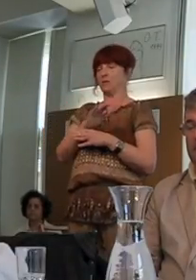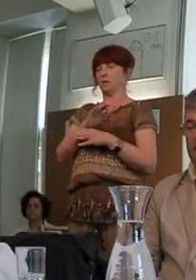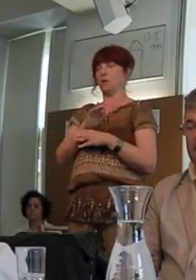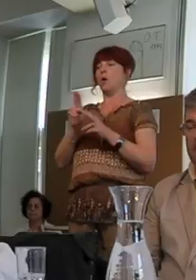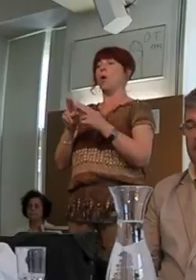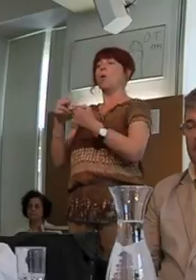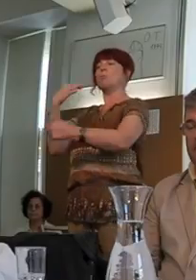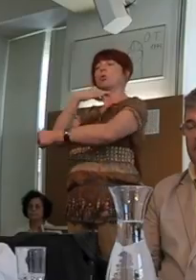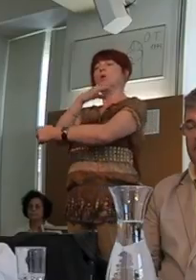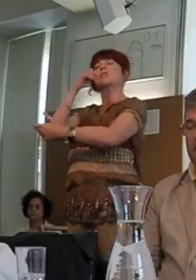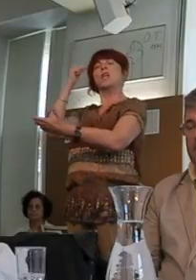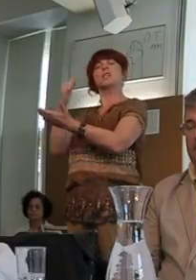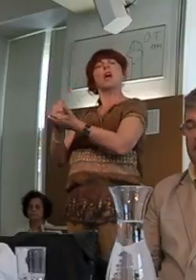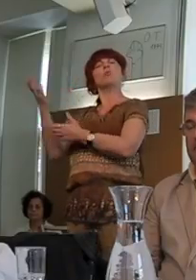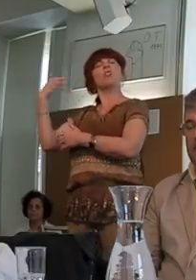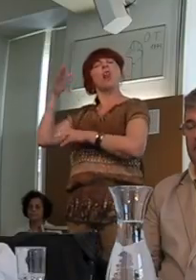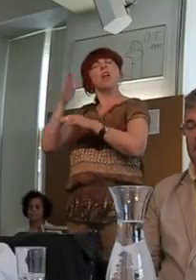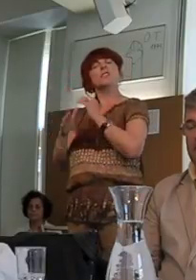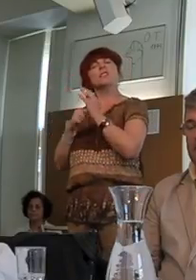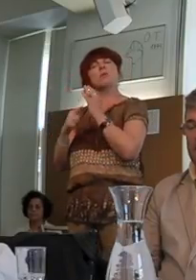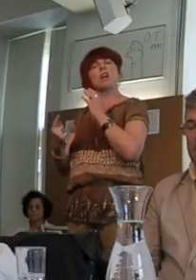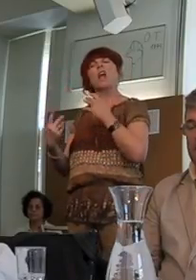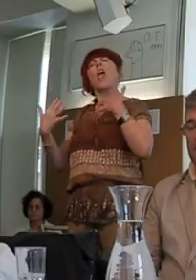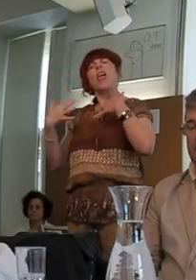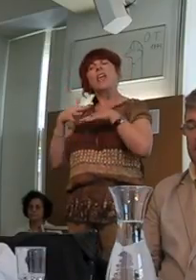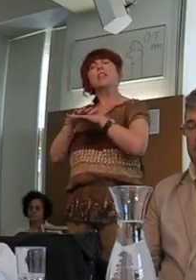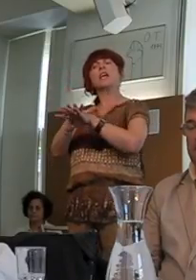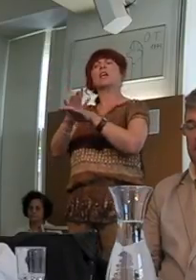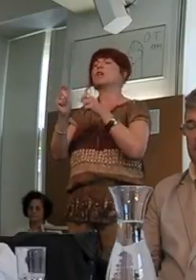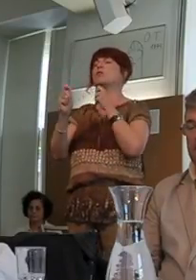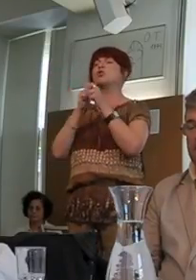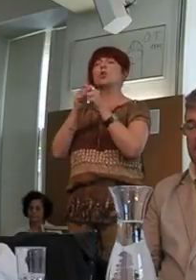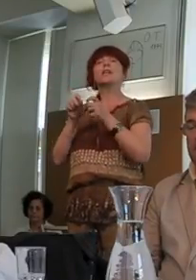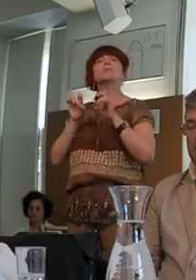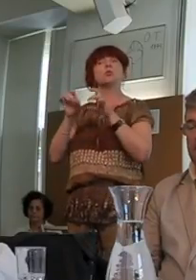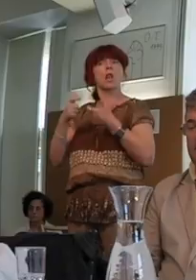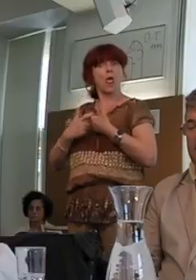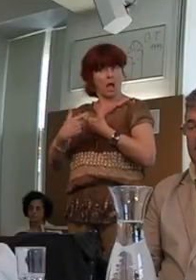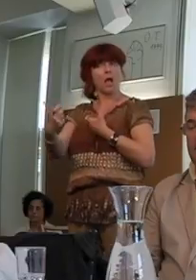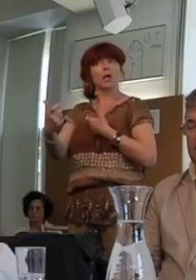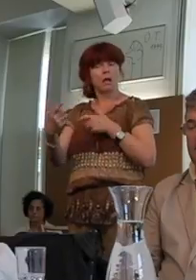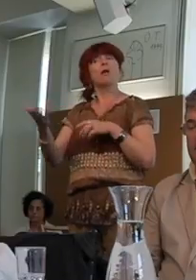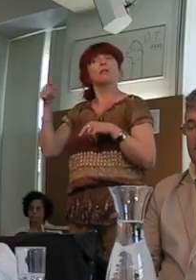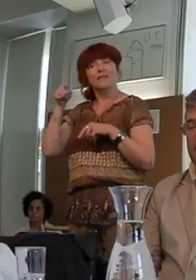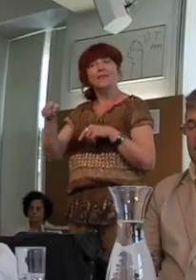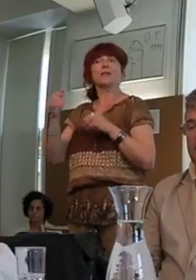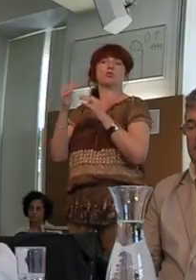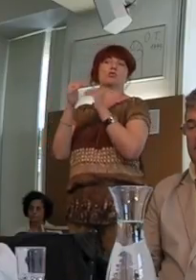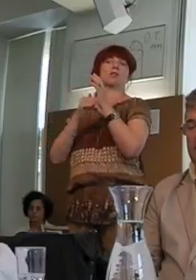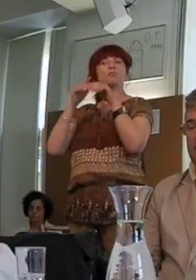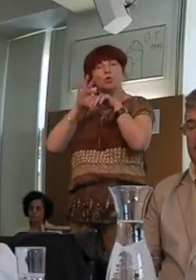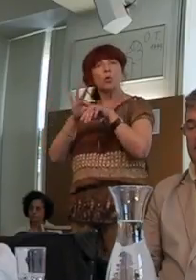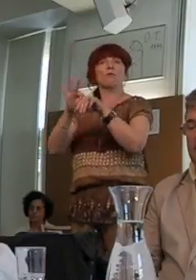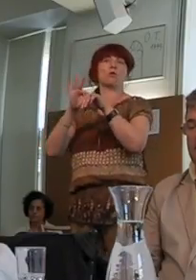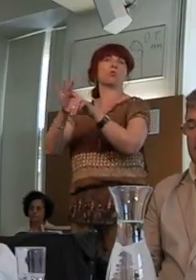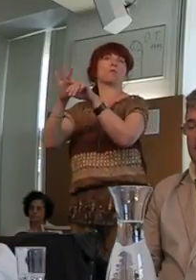Bundeskanzleramt das letzte Mal gesagt, also diesen integrativen Journalismus-Lehrgang, das ist durchaus ein System, das man regelmäßig machen sollte.